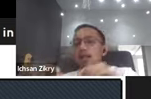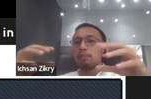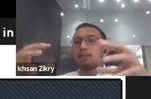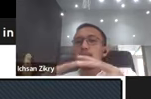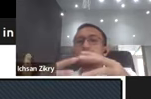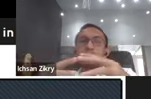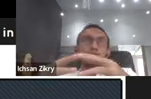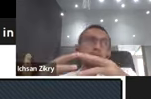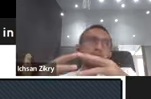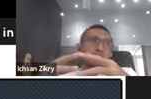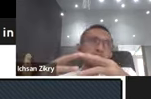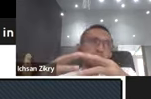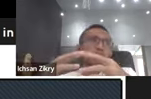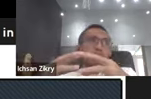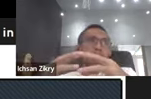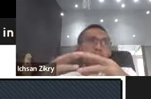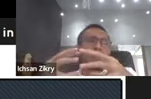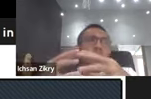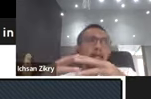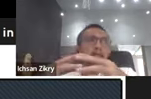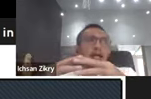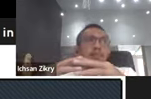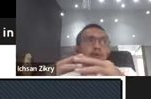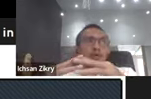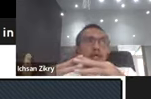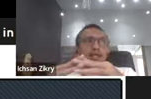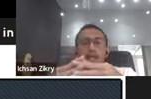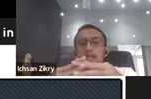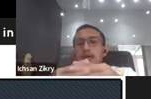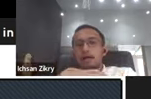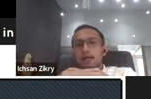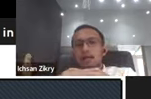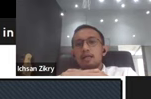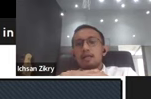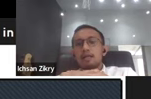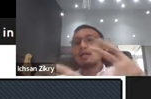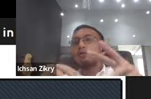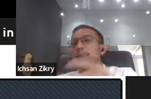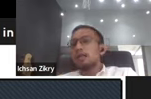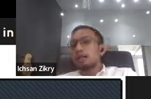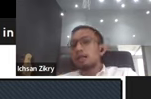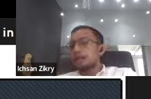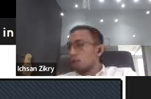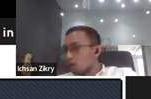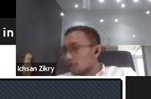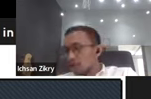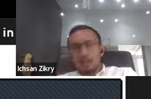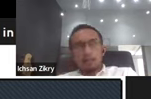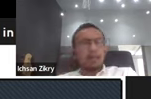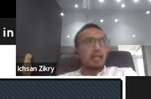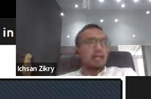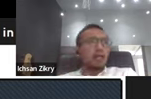mudah, dengan meminimalisir ruang-ruang penilaian terhadap ruang-ruang diskresi yang ada. Kemudian kedua, pendekatan